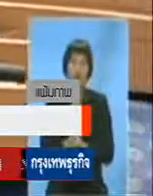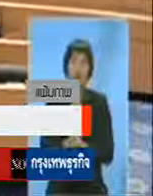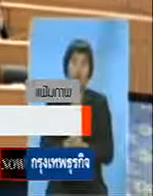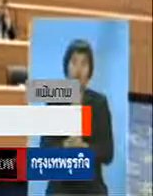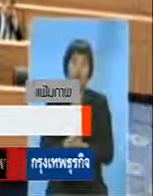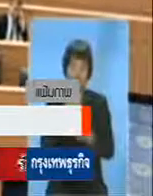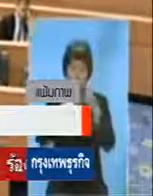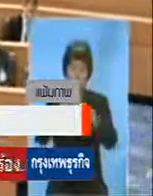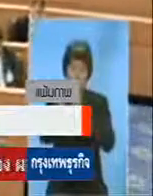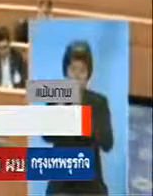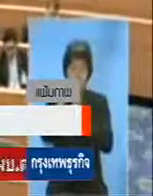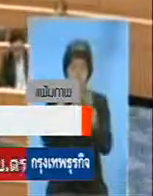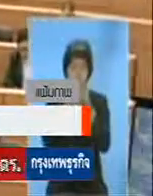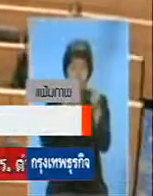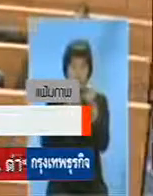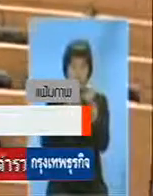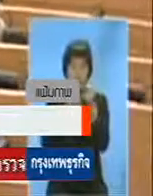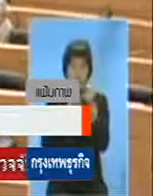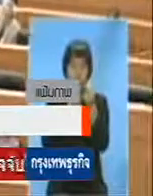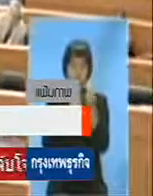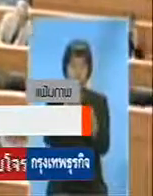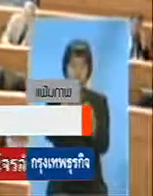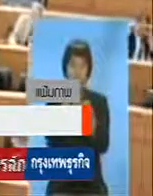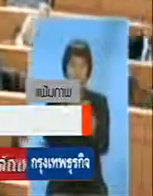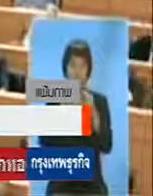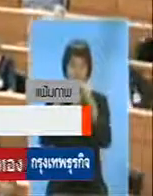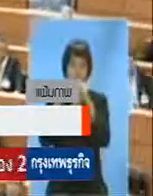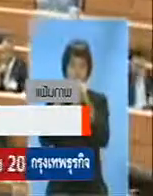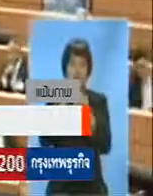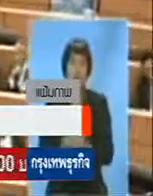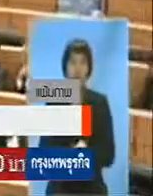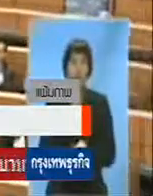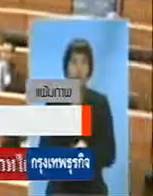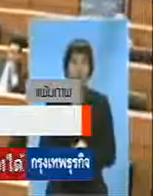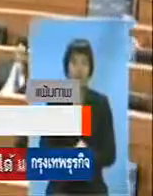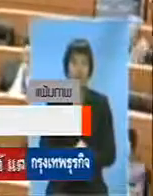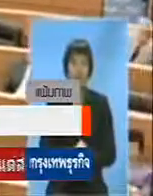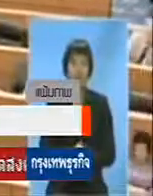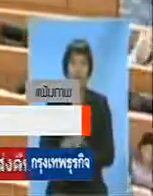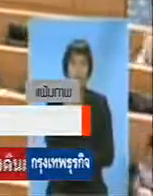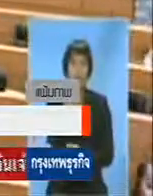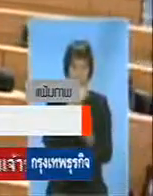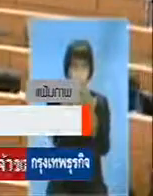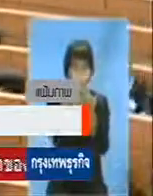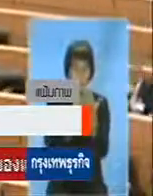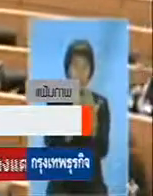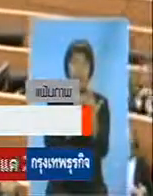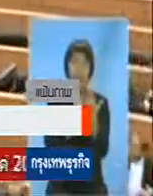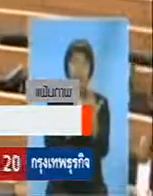ชรขอให้สนช.ใช้ดุลยพินิจตามหลักการของกฎหมายและด้วยความรอบคอบในการพิจารณาเรื่องดังกล่